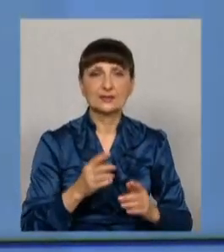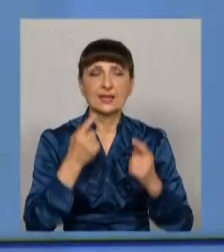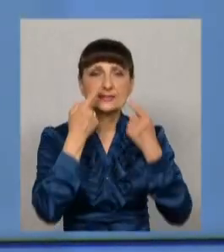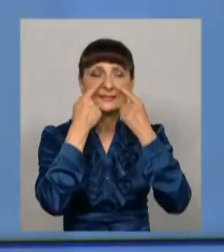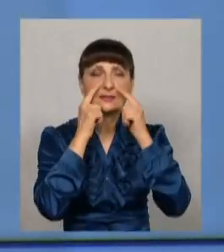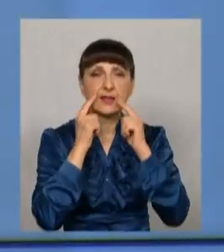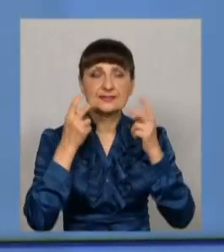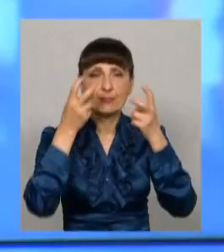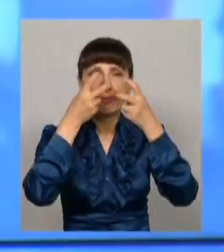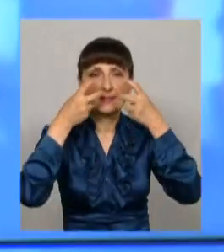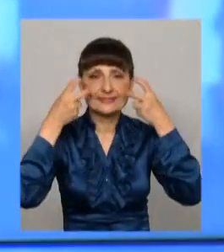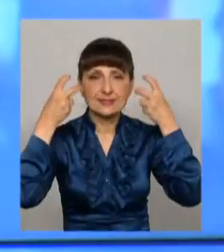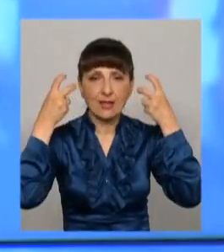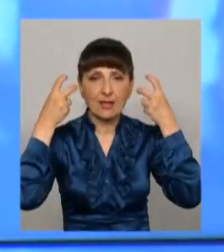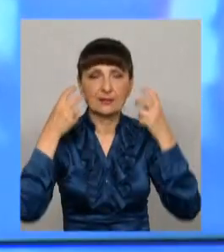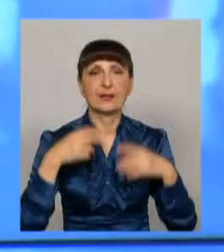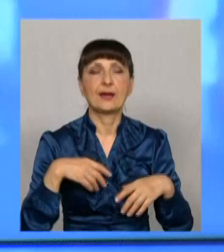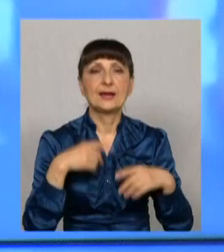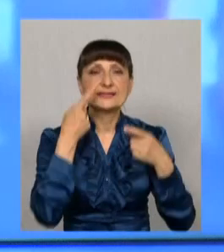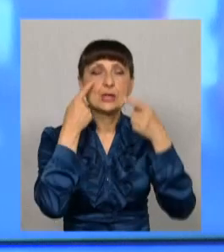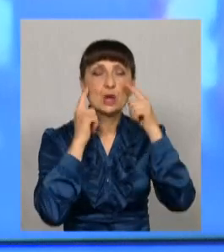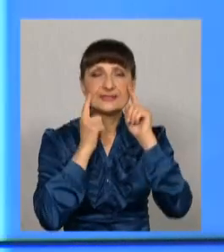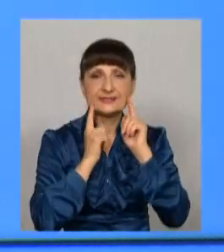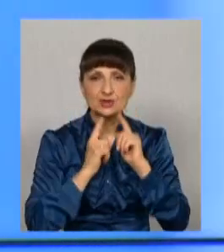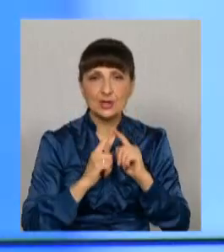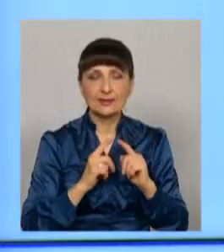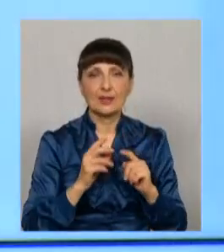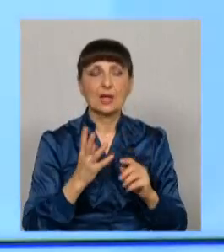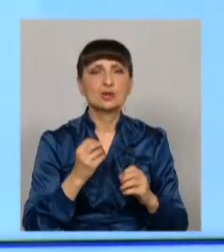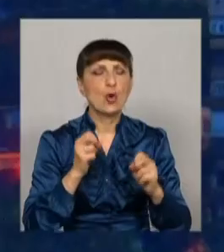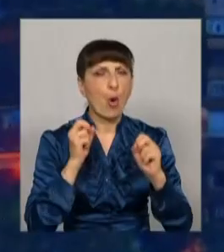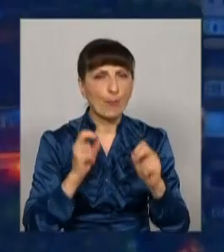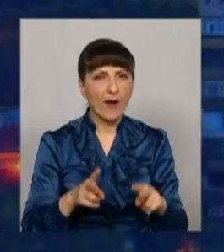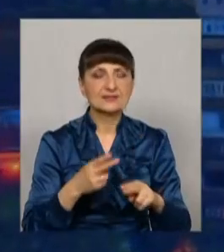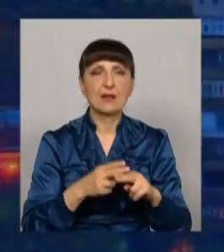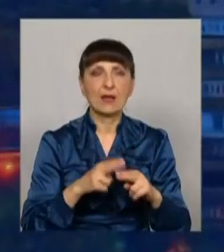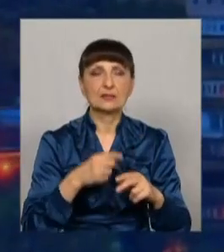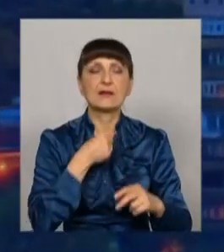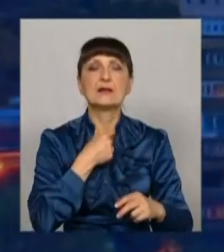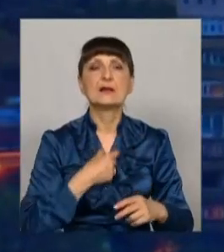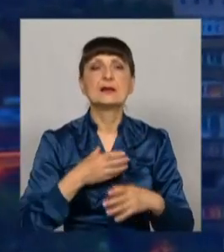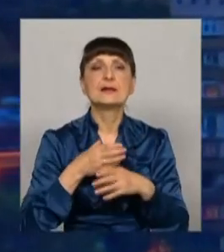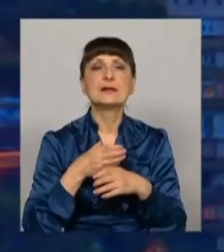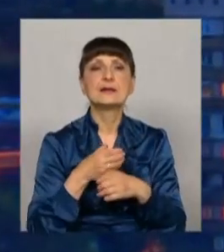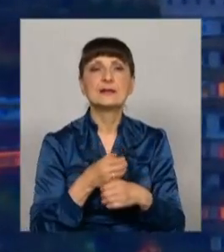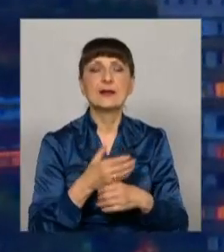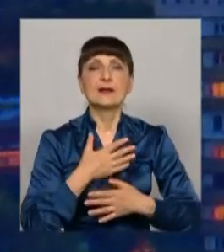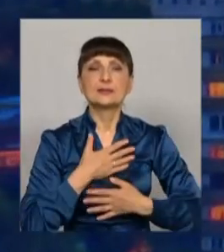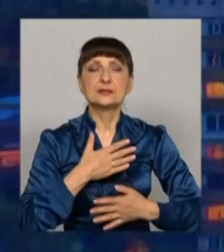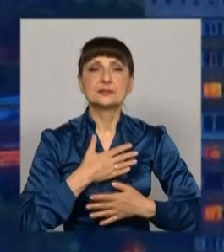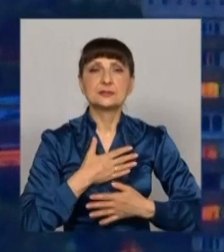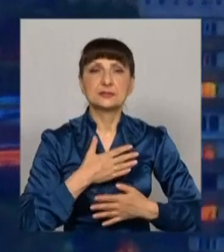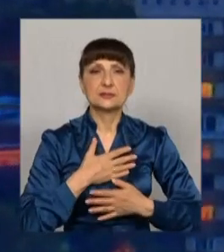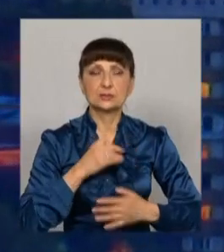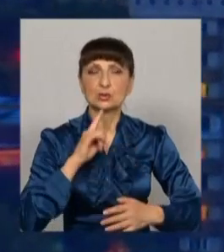глаз, покраснение глаз, слезотечение. И наиболее грозное – это бронхиальная астма, когда у нас